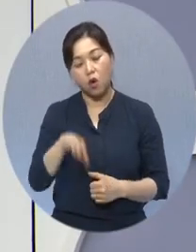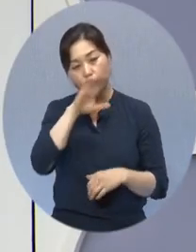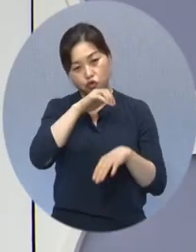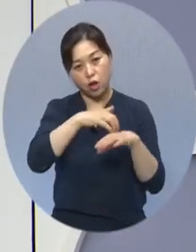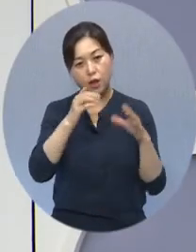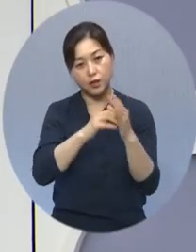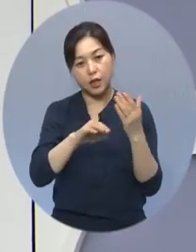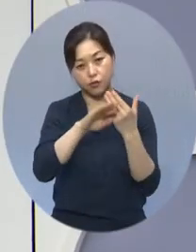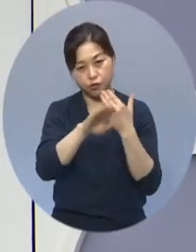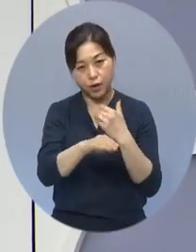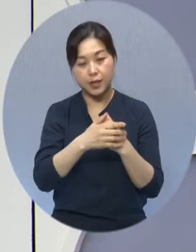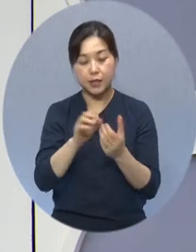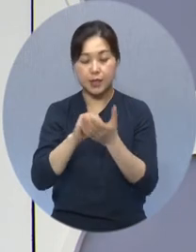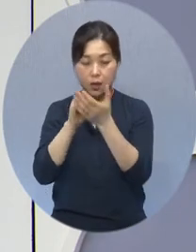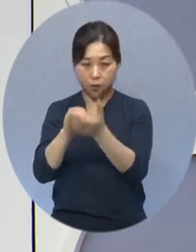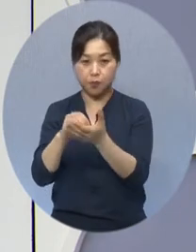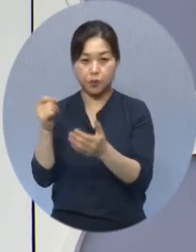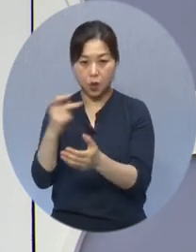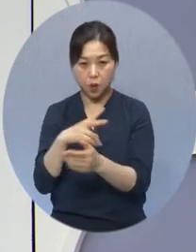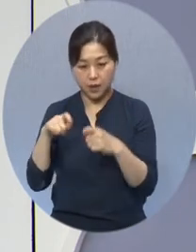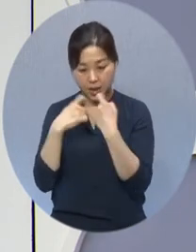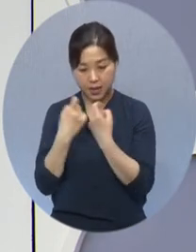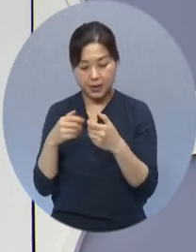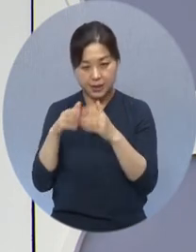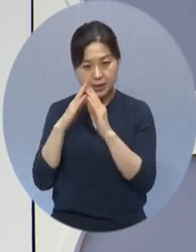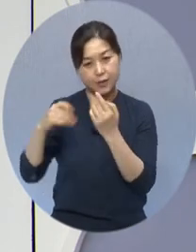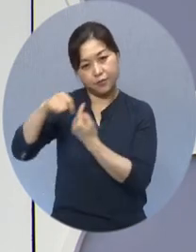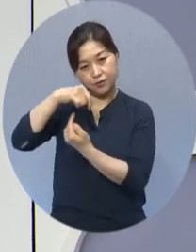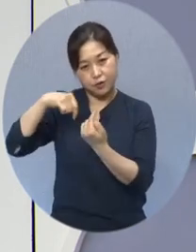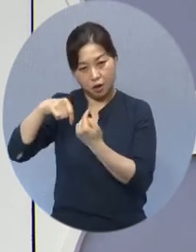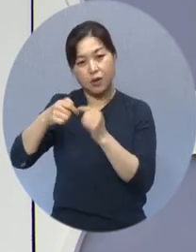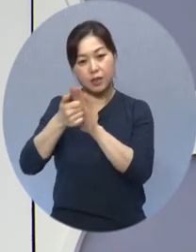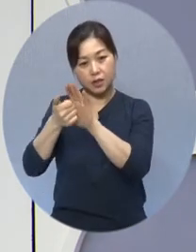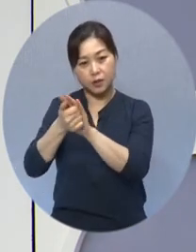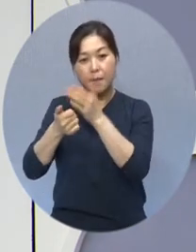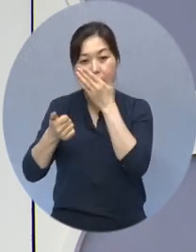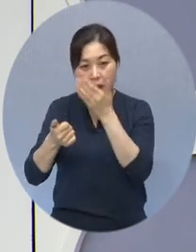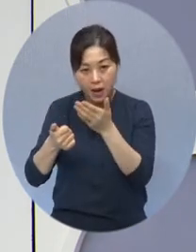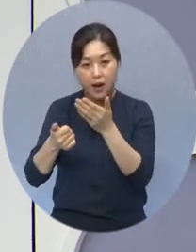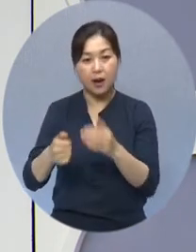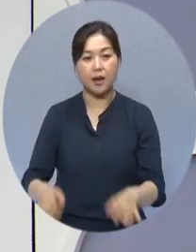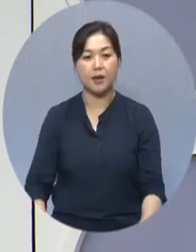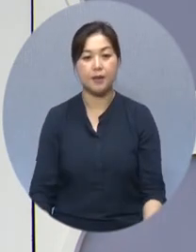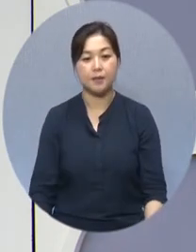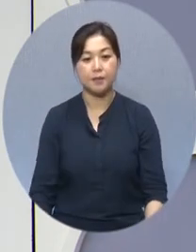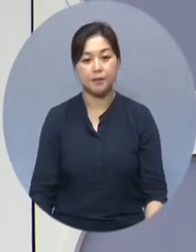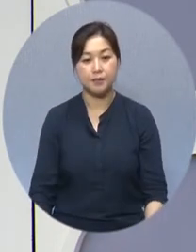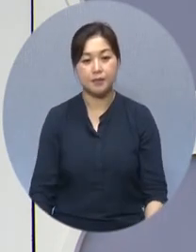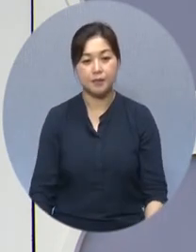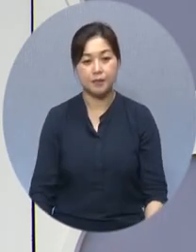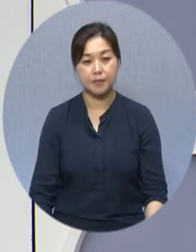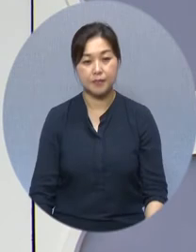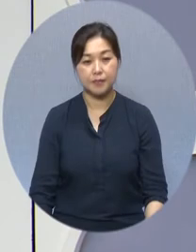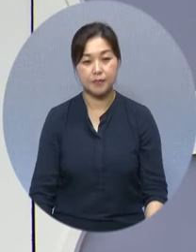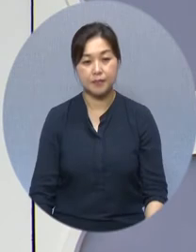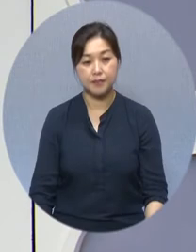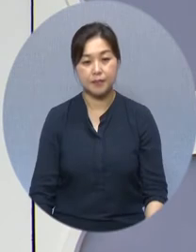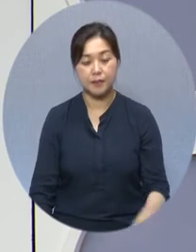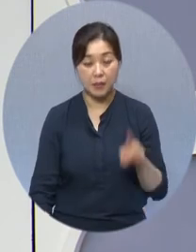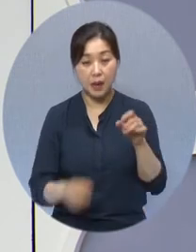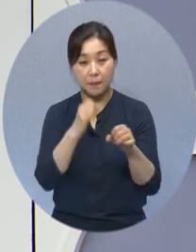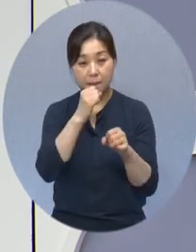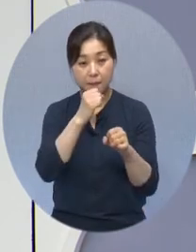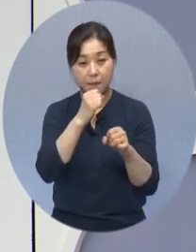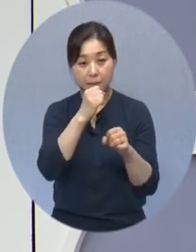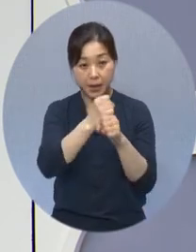끝나면은 취업 또는 창업을 이렇게 지원해 줄 수 있도록 이렇게 하고 있습니다. 이곳에서 만든 이제